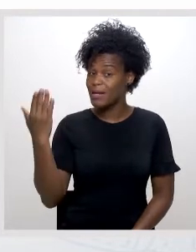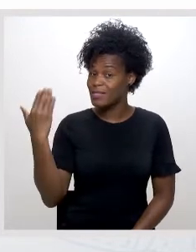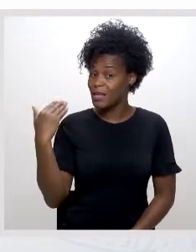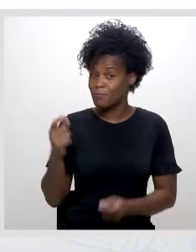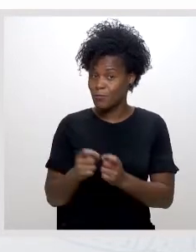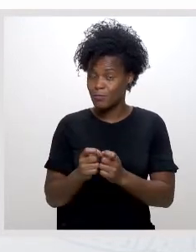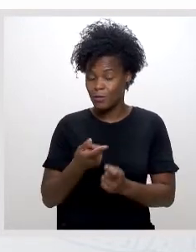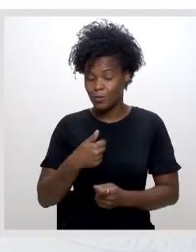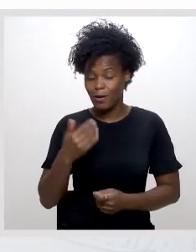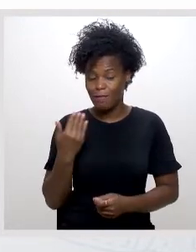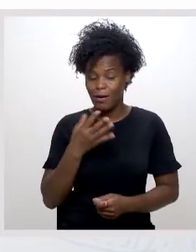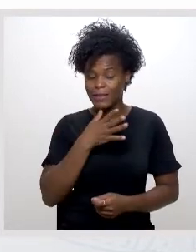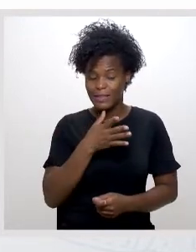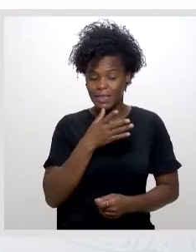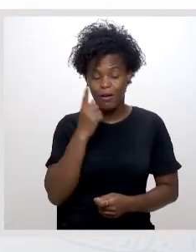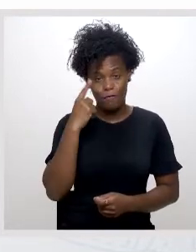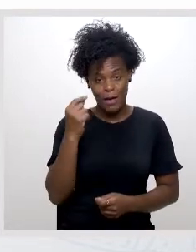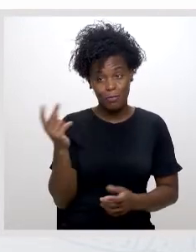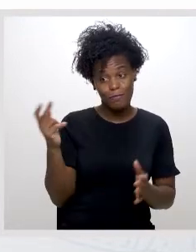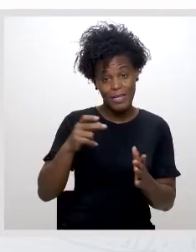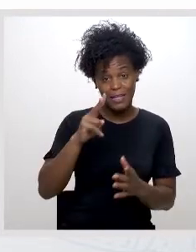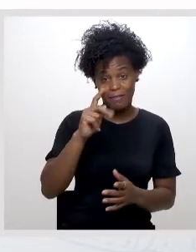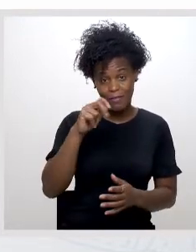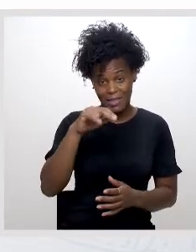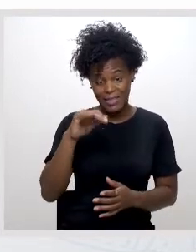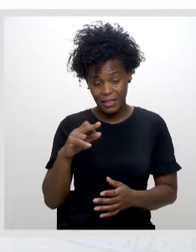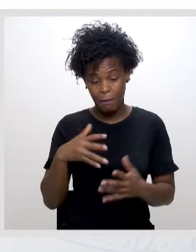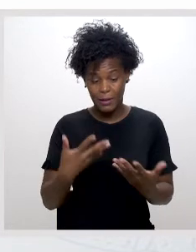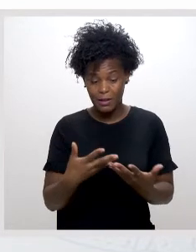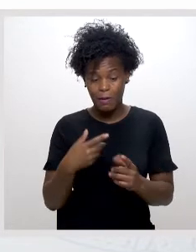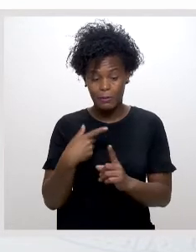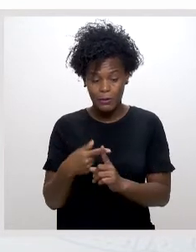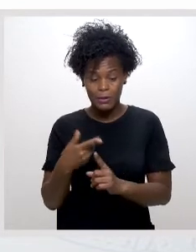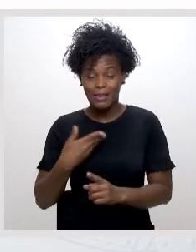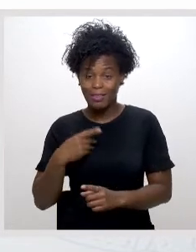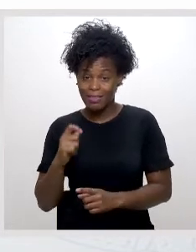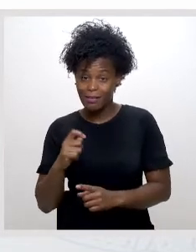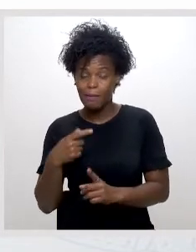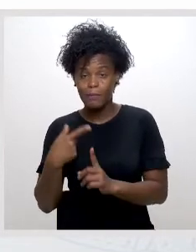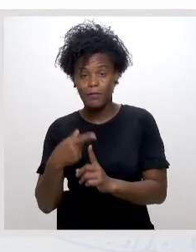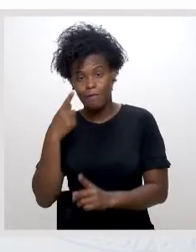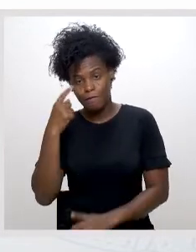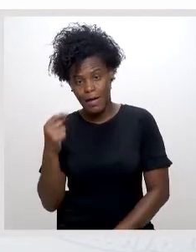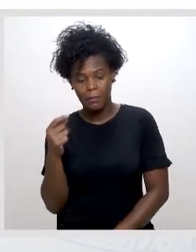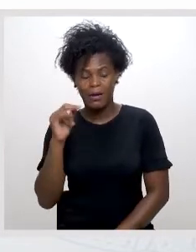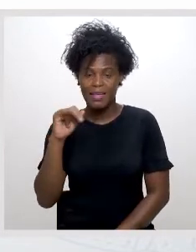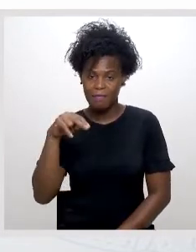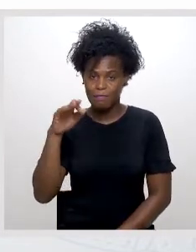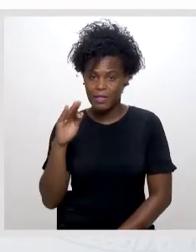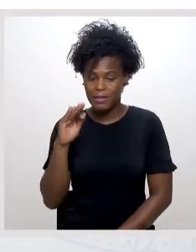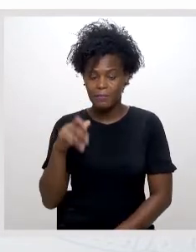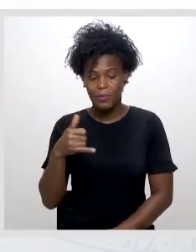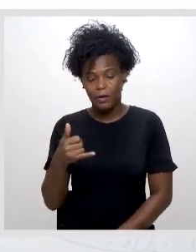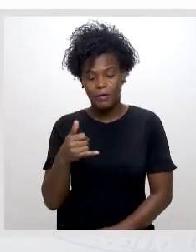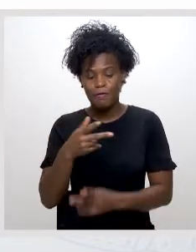passé récent, on a dit qu'on utilise verbe venir au présent plus de plus verbe à l'infinitif. Donc, la phrase correspondante, c'est